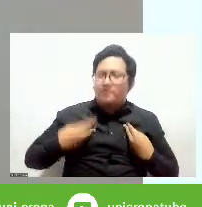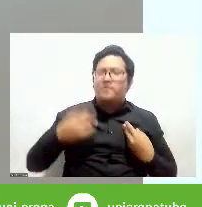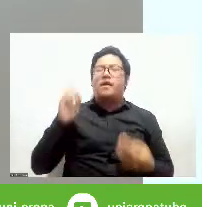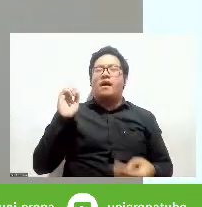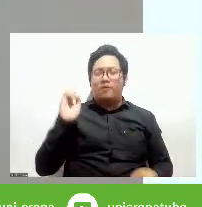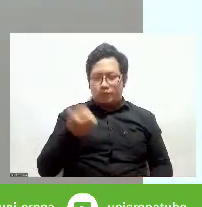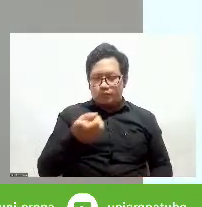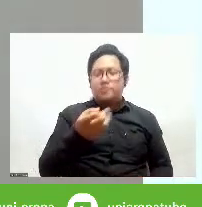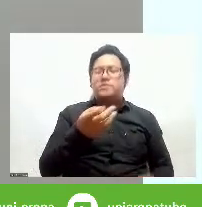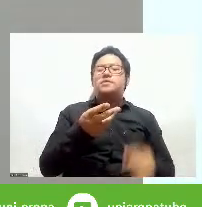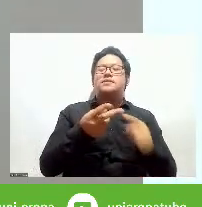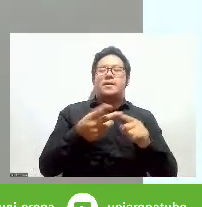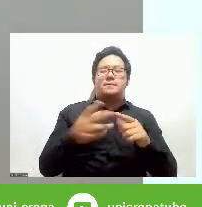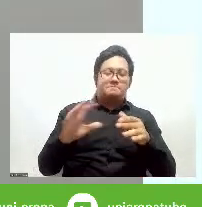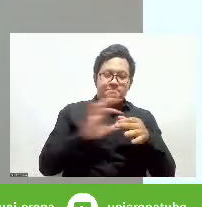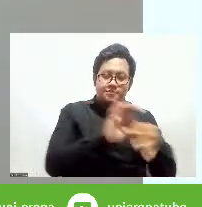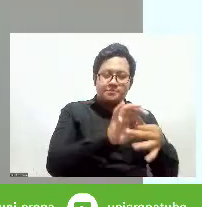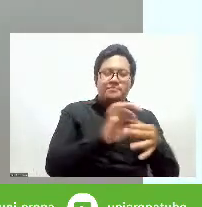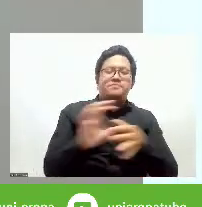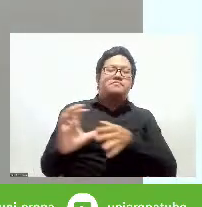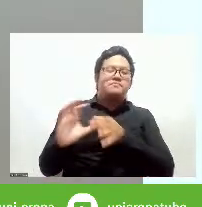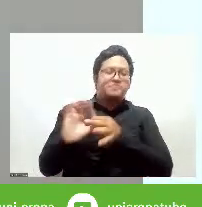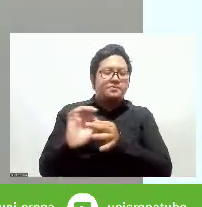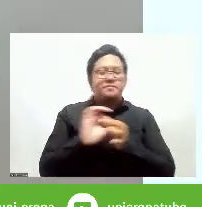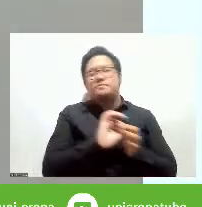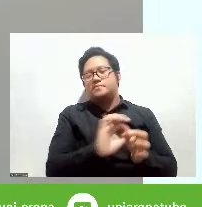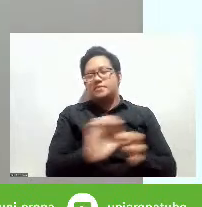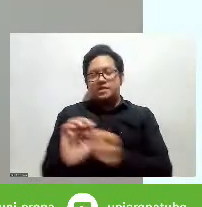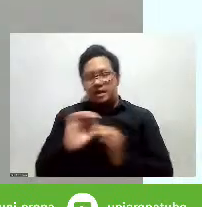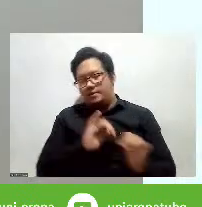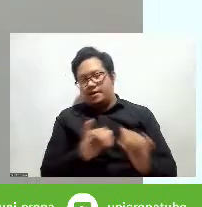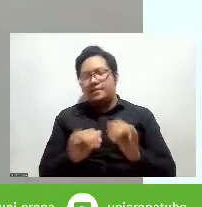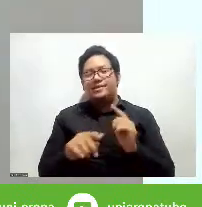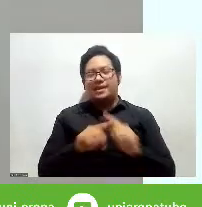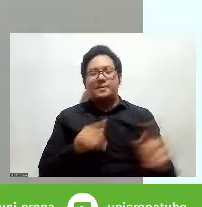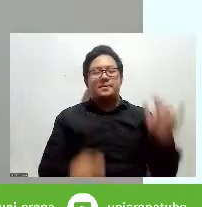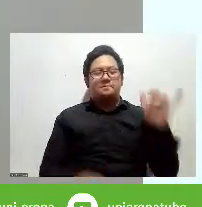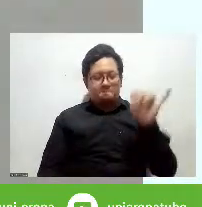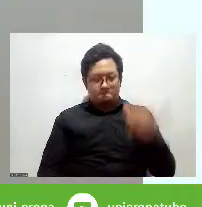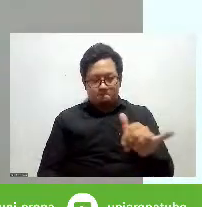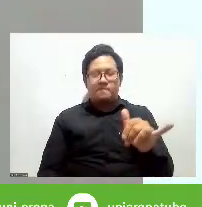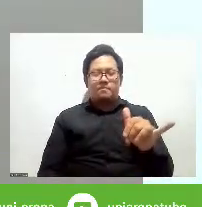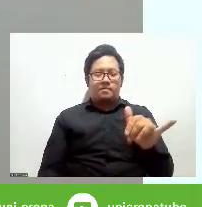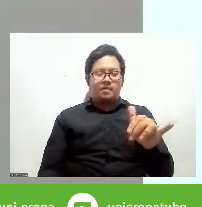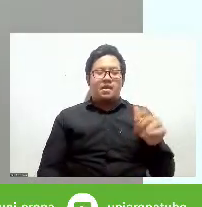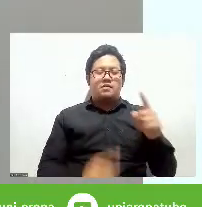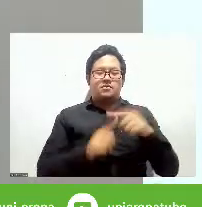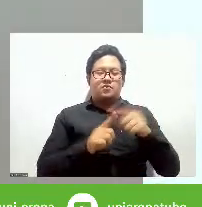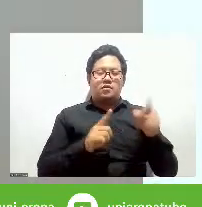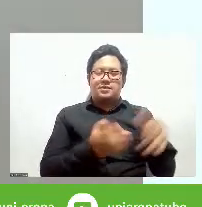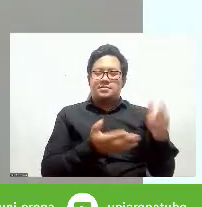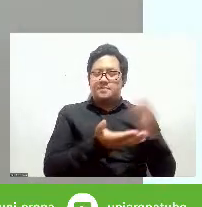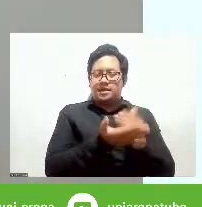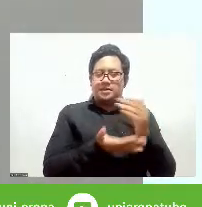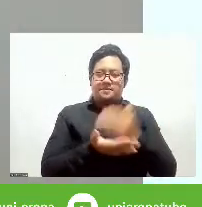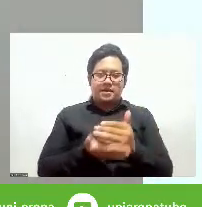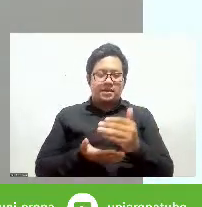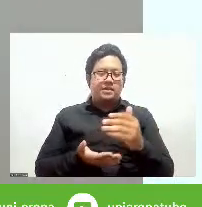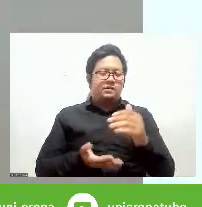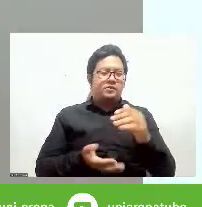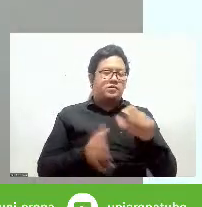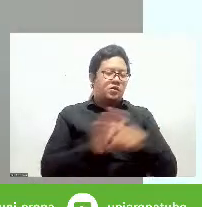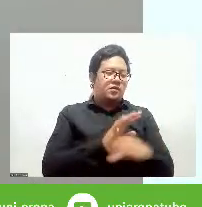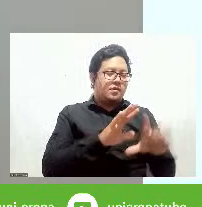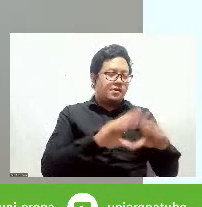bersama namun tentunya pembagian tugas siapa mengerjakan apa dan